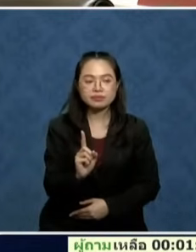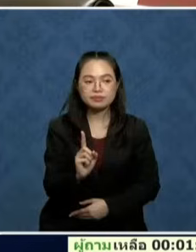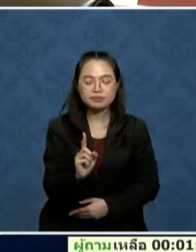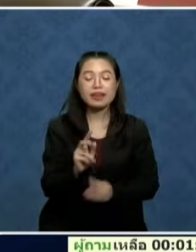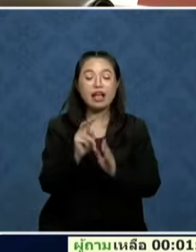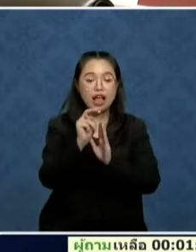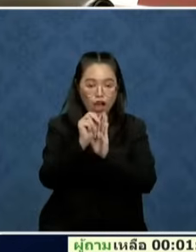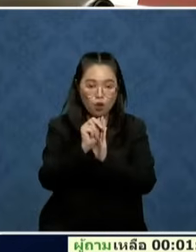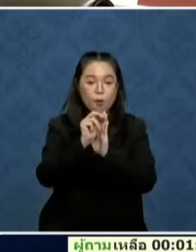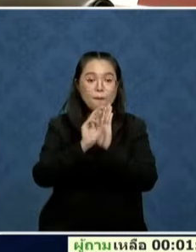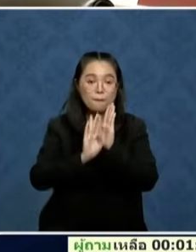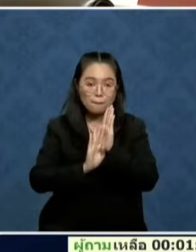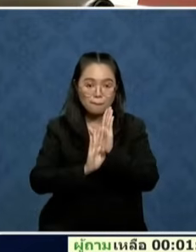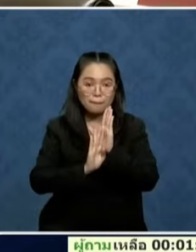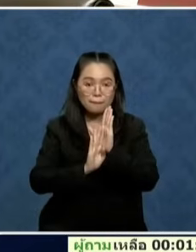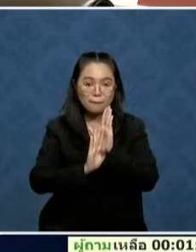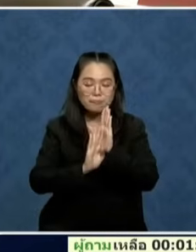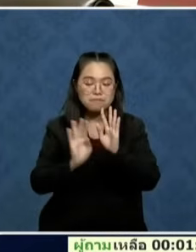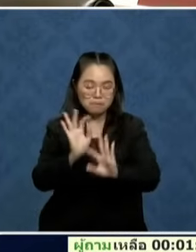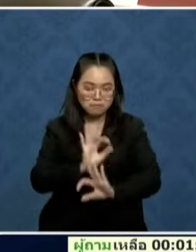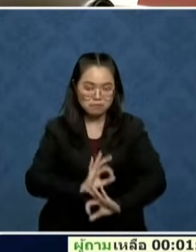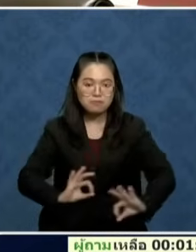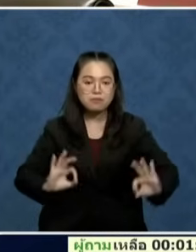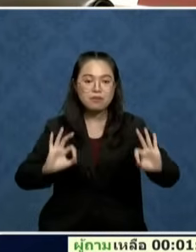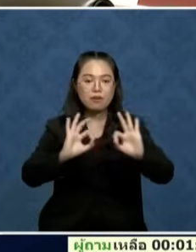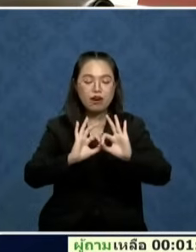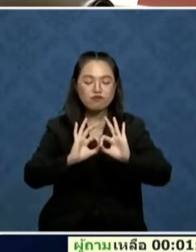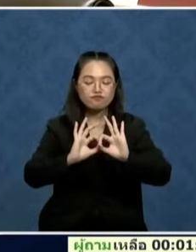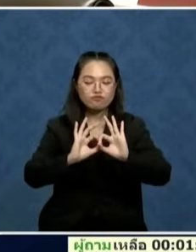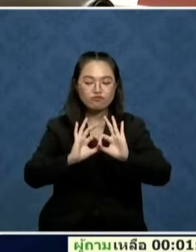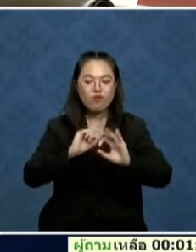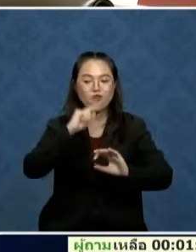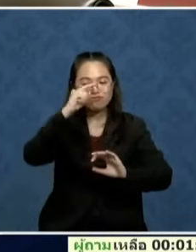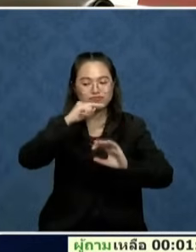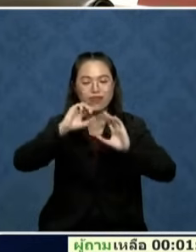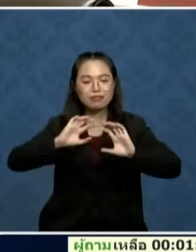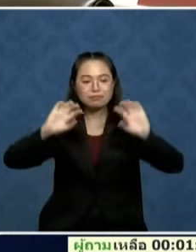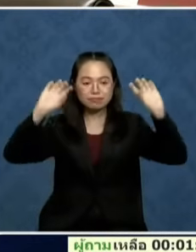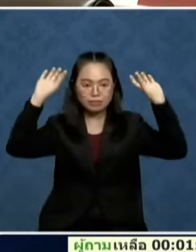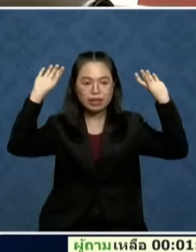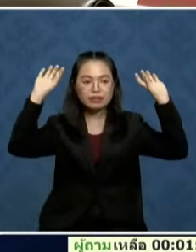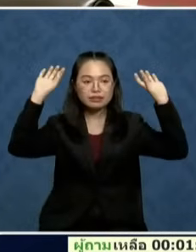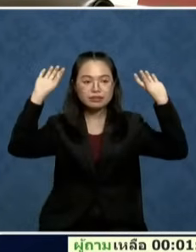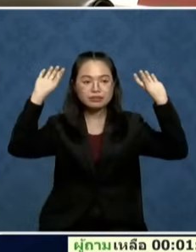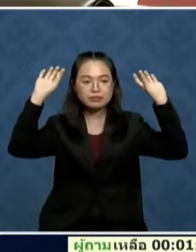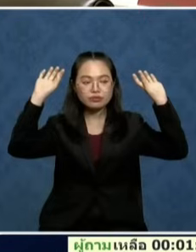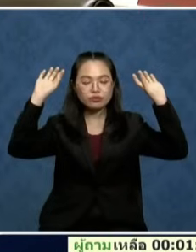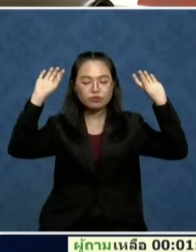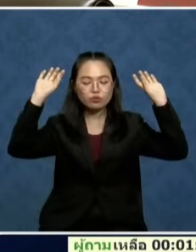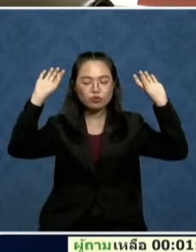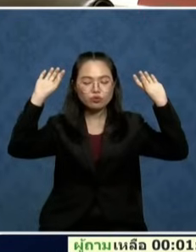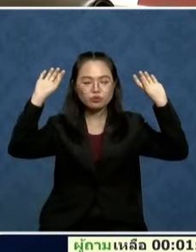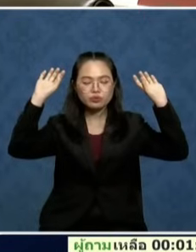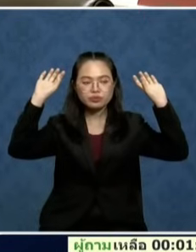บายที่สำคัญของรัฐบาลแล้วนะครับวัน